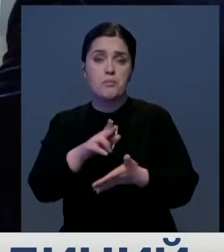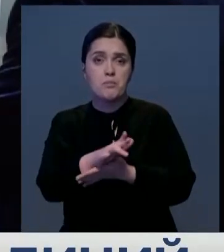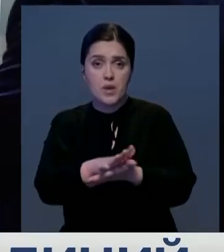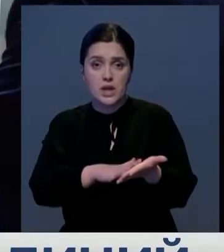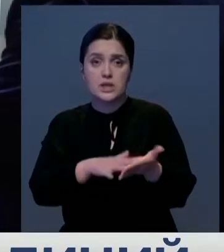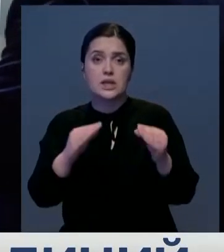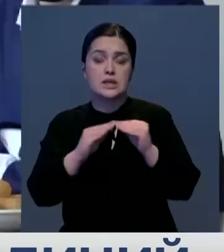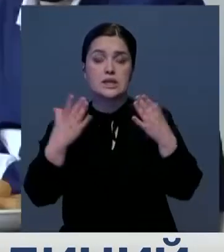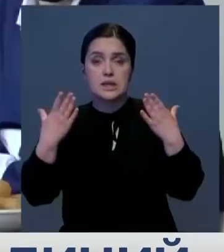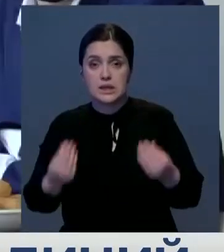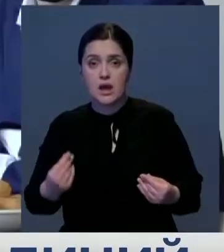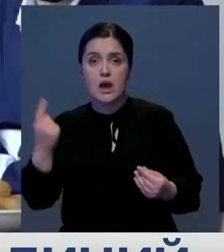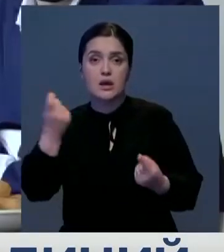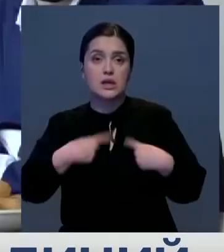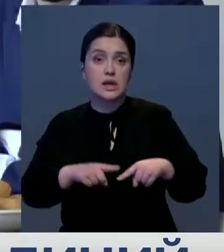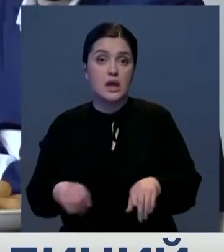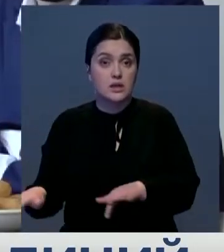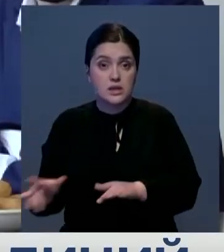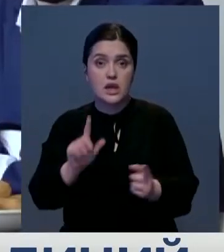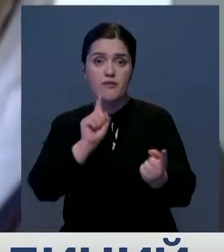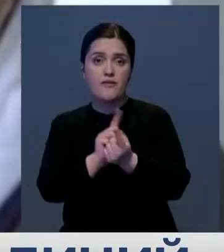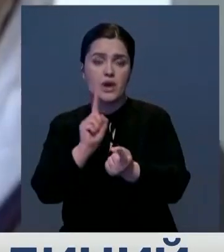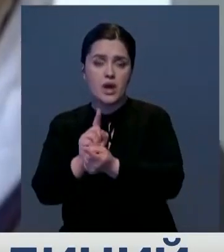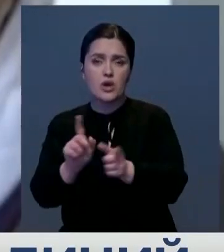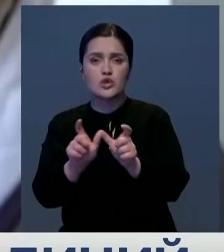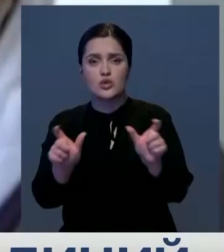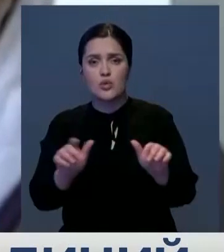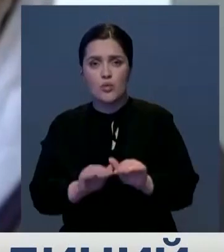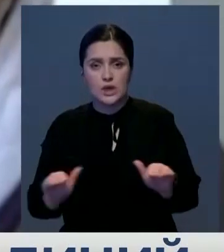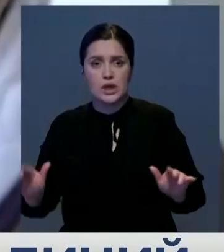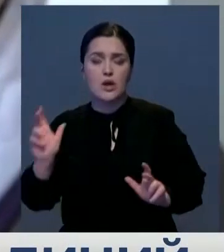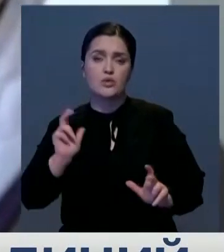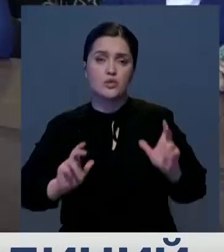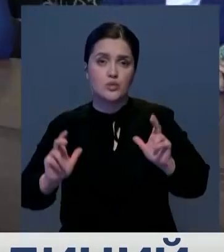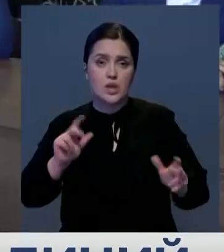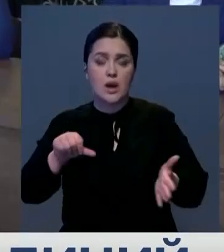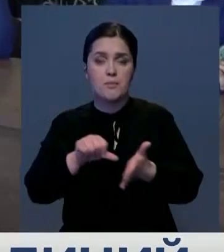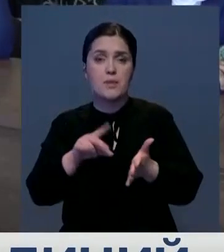10 дней. Организаторы также намерены встретиться со школьниками, студентами и представителями